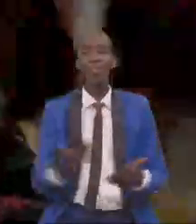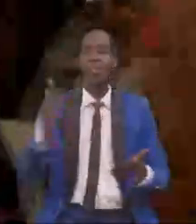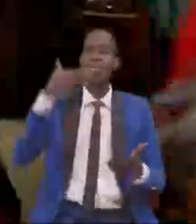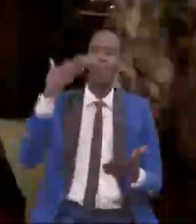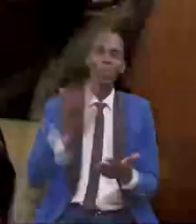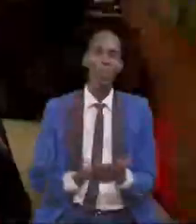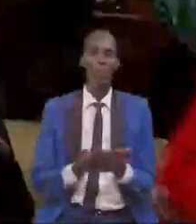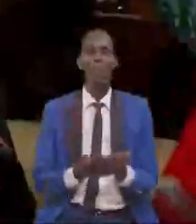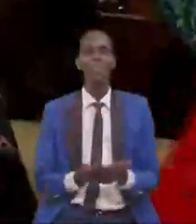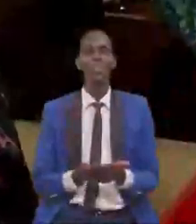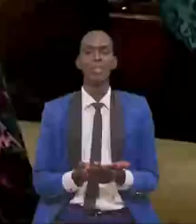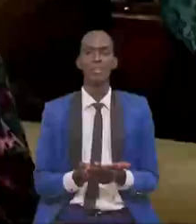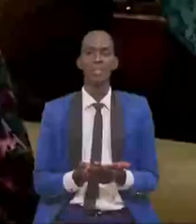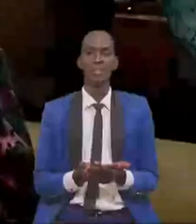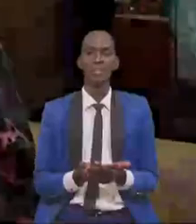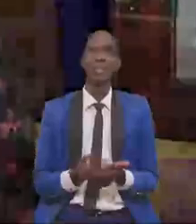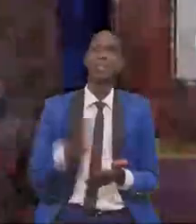fait tout à merveille.